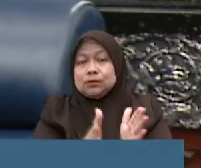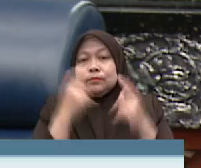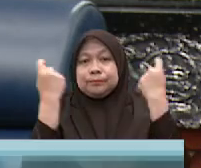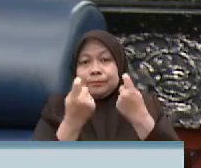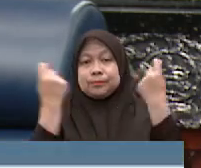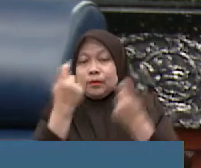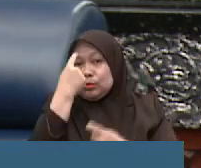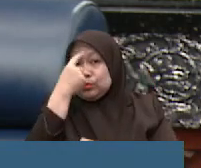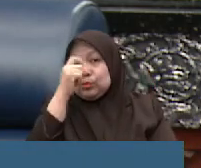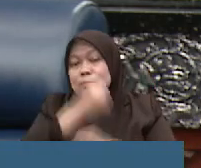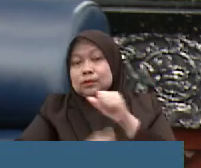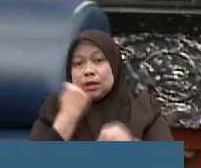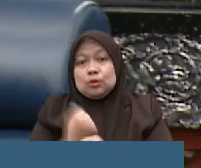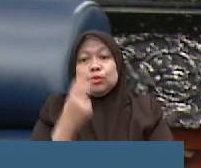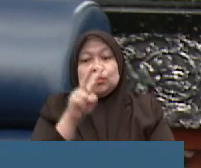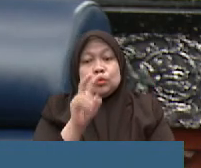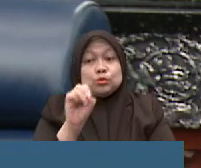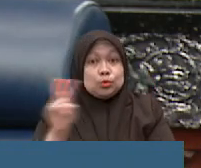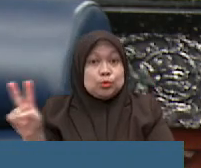bagi Tahun 2022